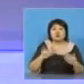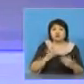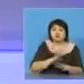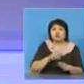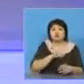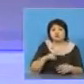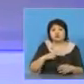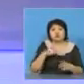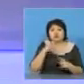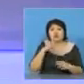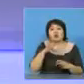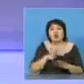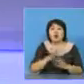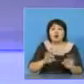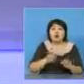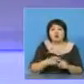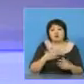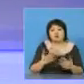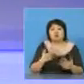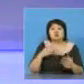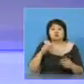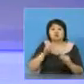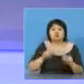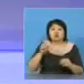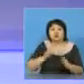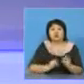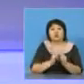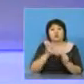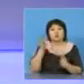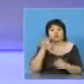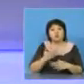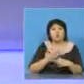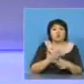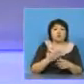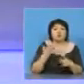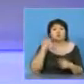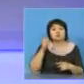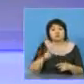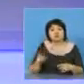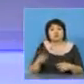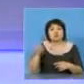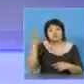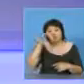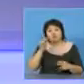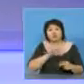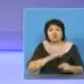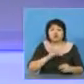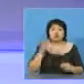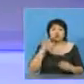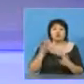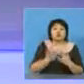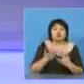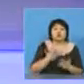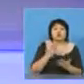төмендемейтінін өз үндеуінде айтқан болатын. Яғни шәкіртақы өсет, әрдайым көмек қолын созып жүргендерде оқуда қызметте жеңілдікке